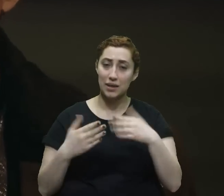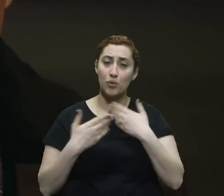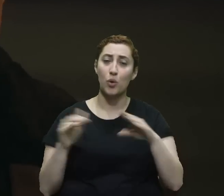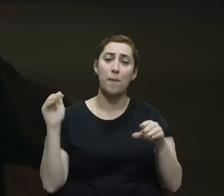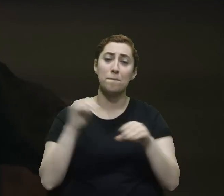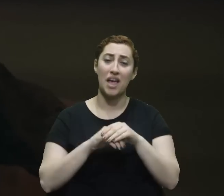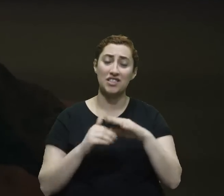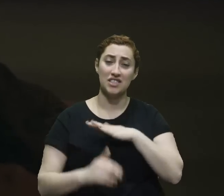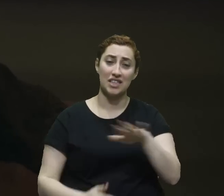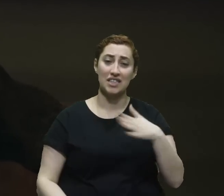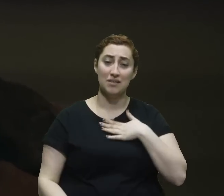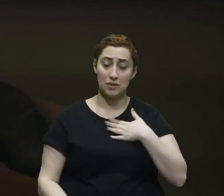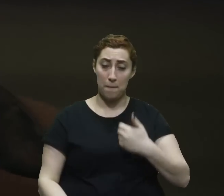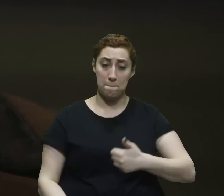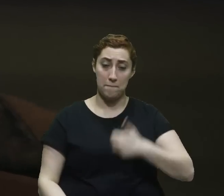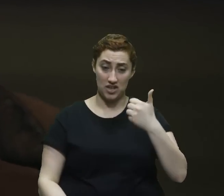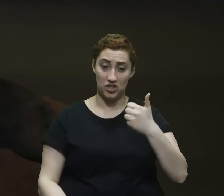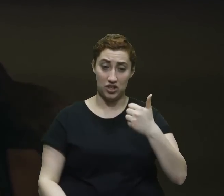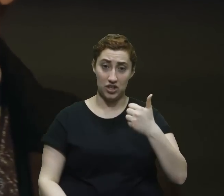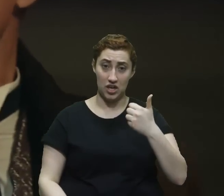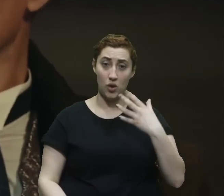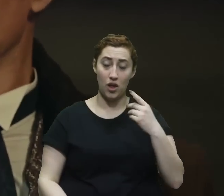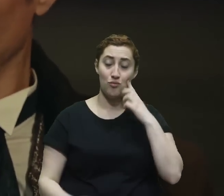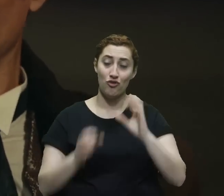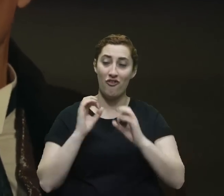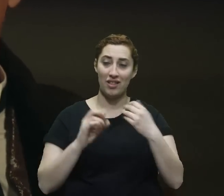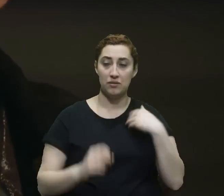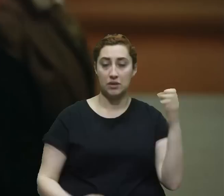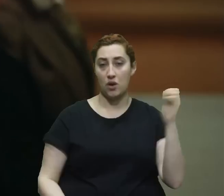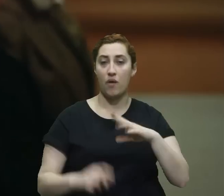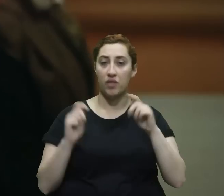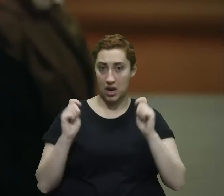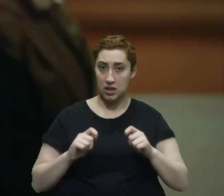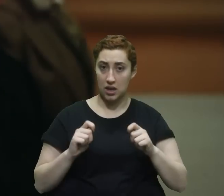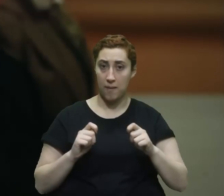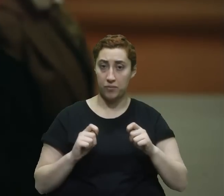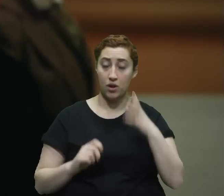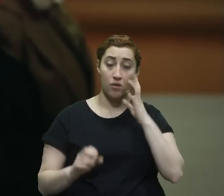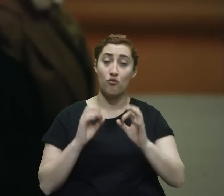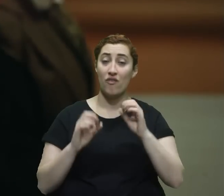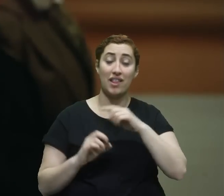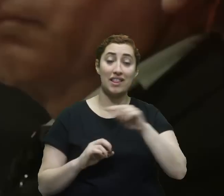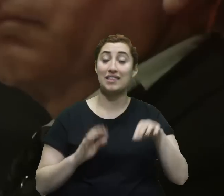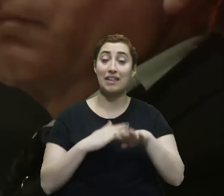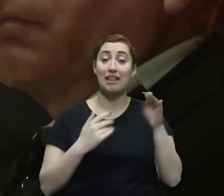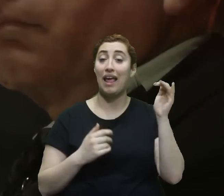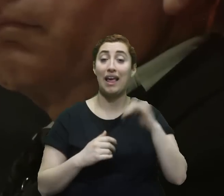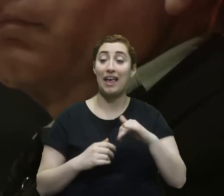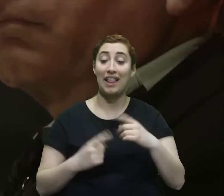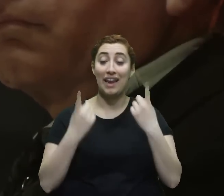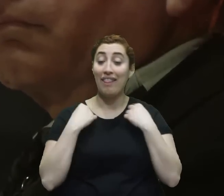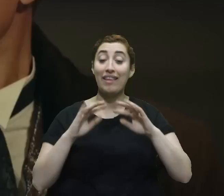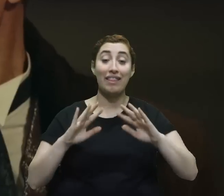Yüce Meclisimizin başkanı tarafından müfettiş olarak buraya tayin edildim. Müfettişler neden gelir,